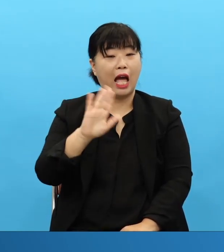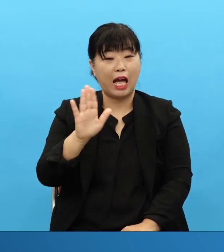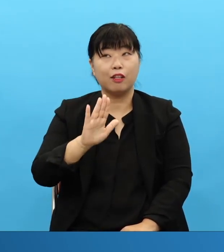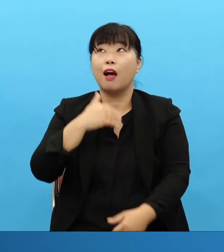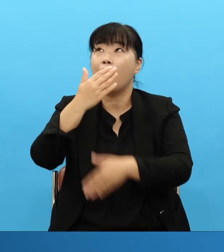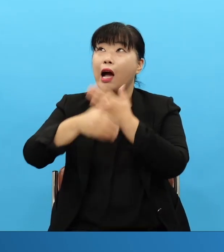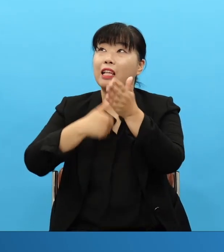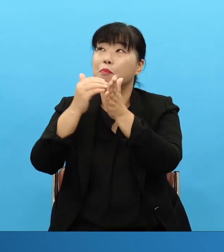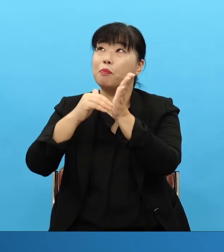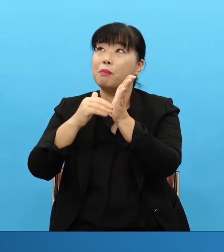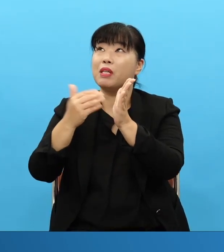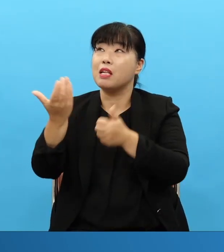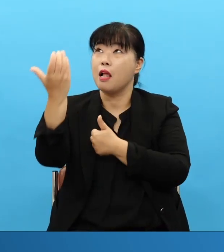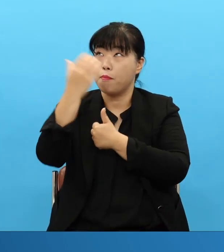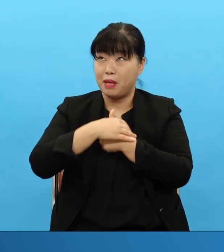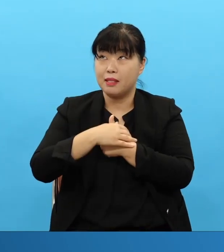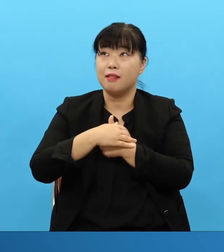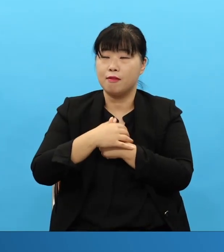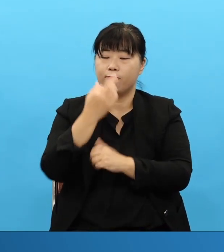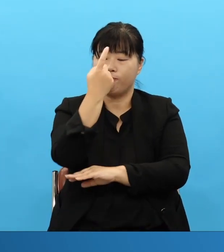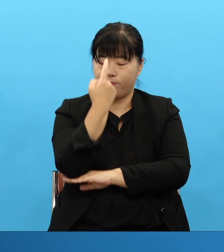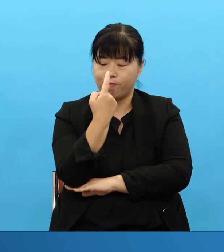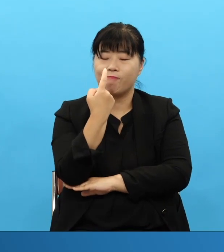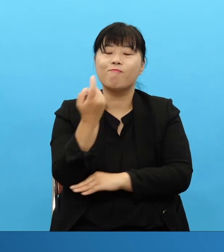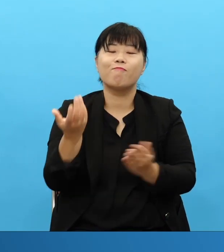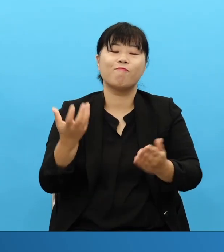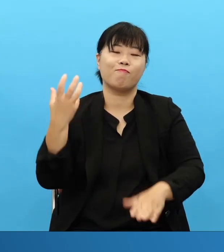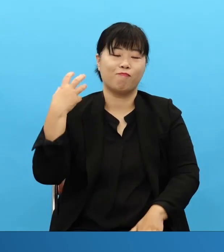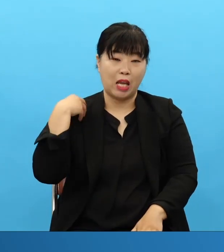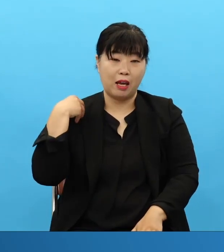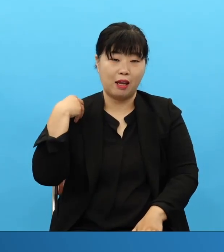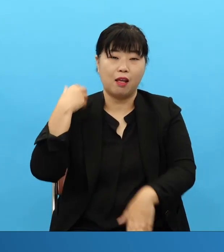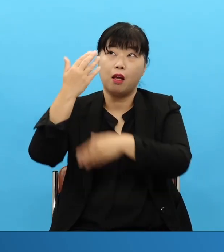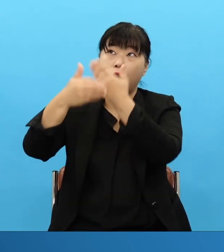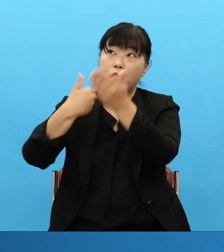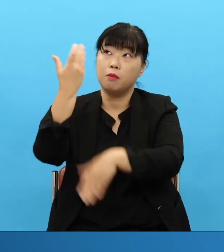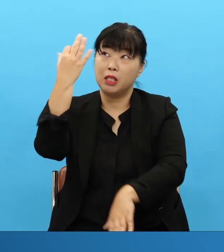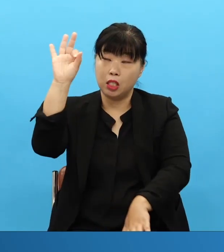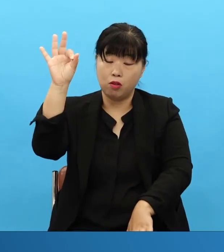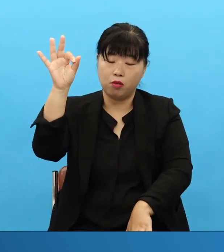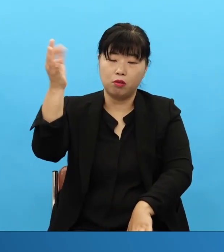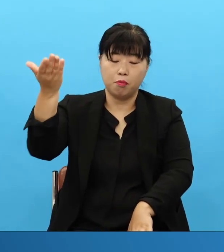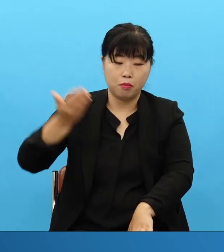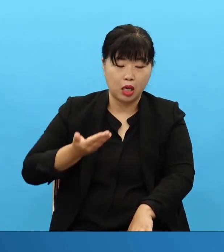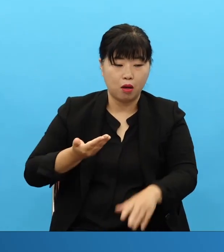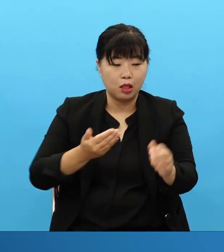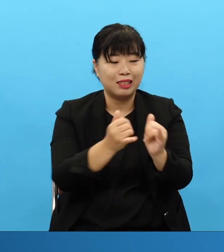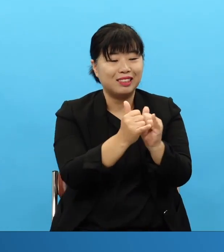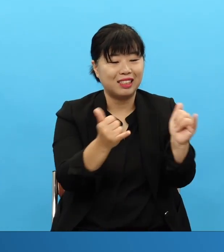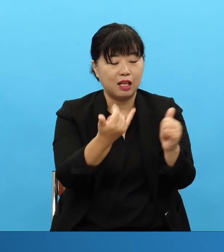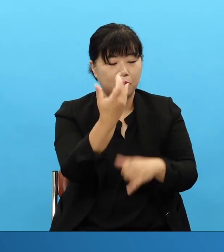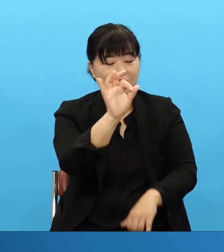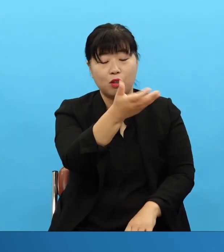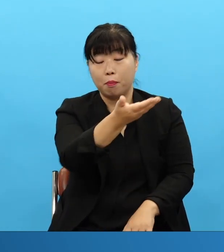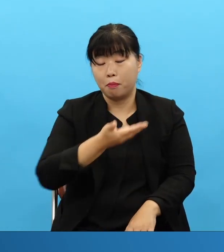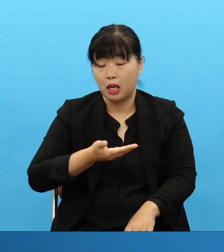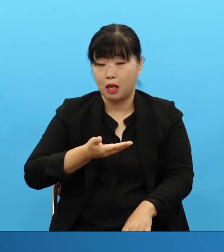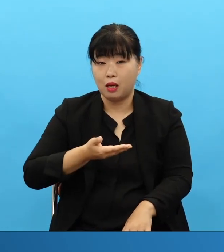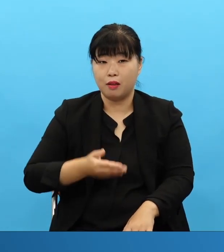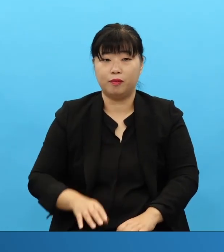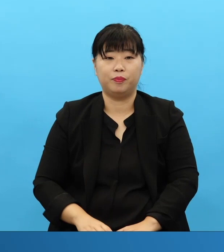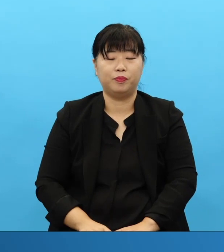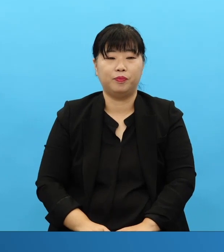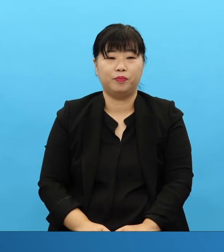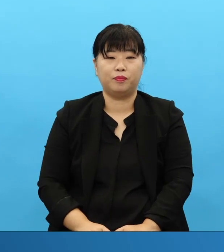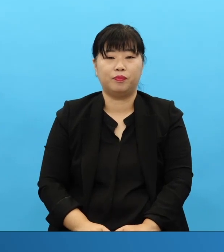청직이에요. Not anything else, but you are stewards who have been entrusted with the secret things of God. 누군가가 불신자가 큰 은혜 받고